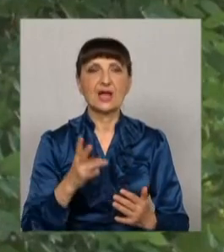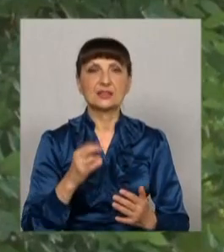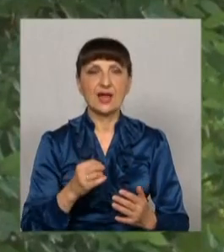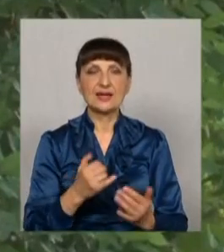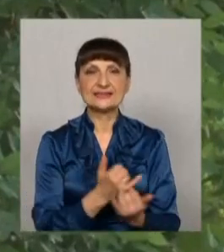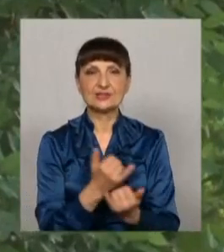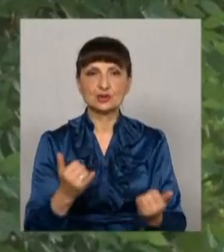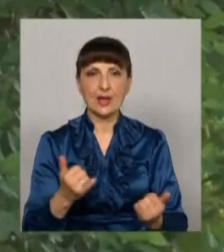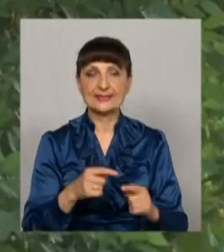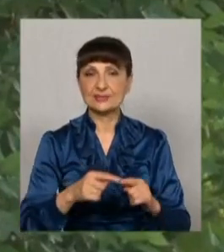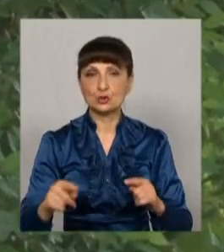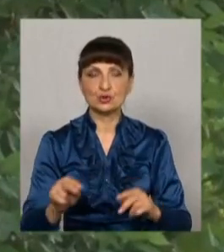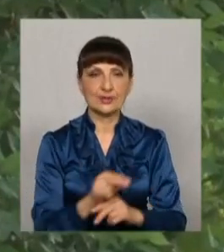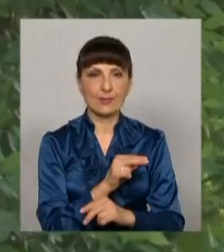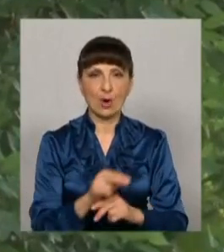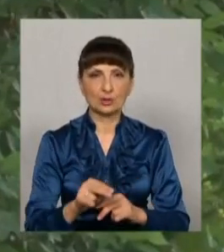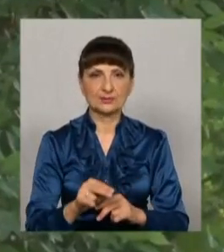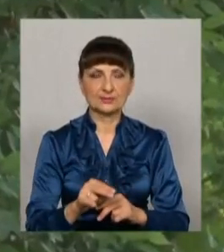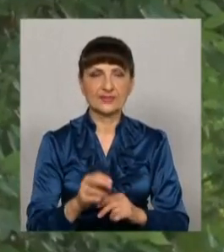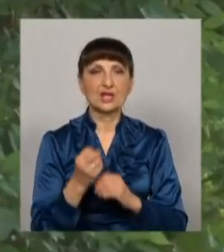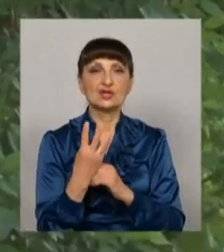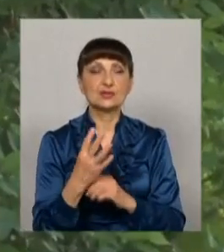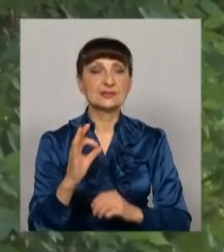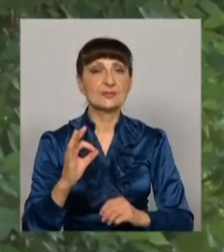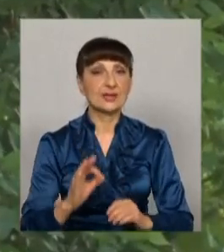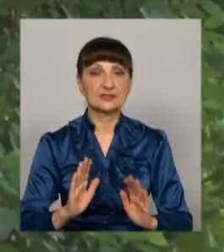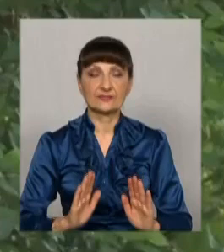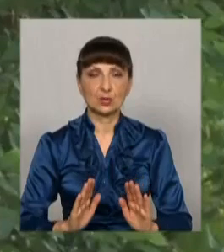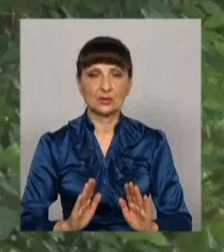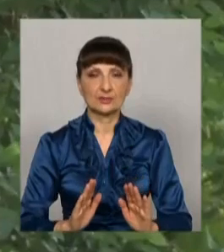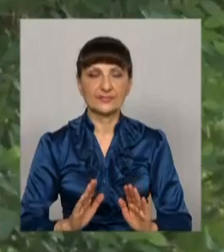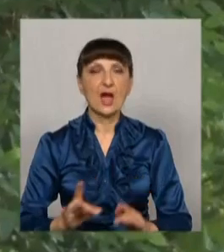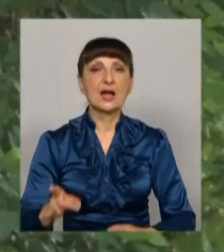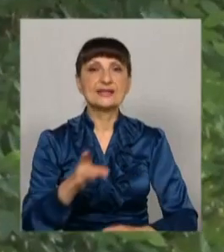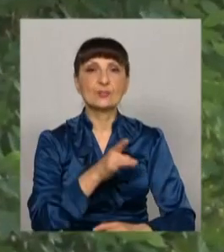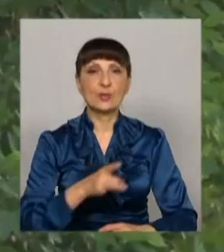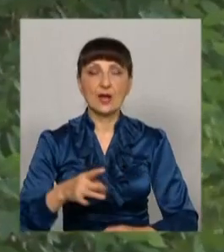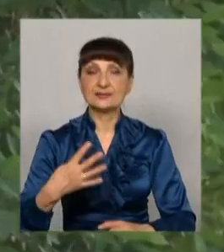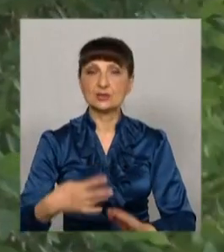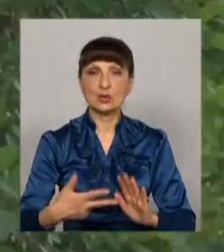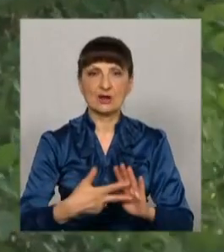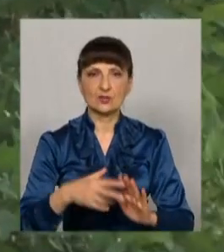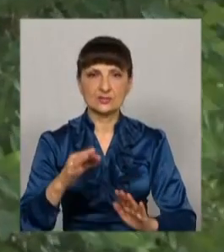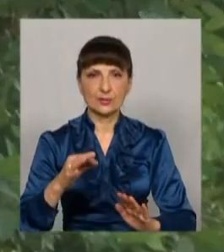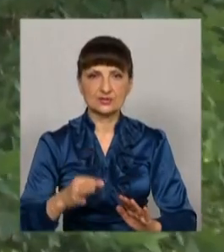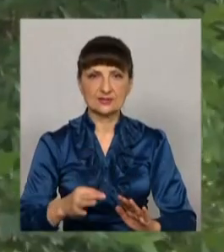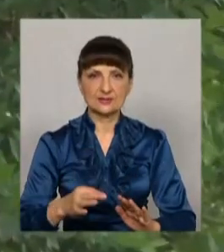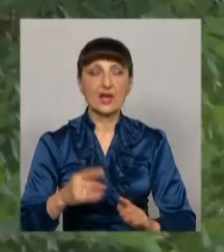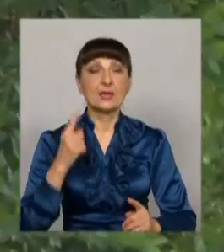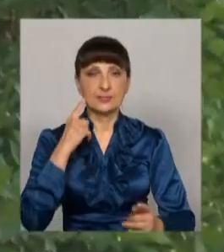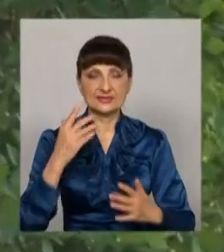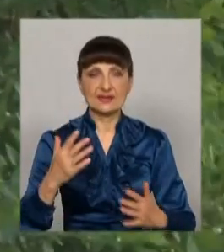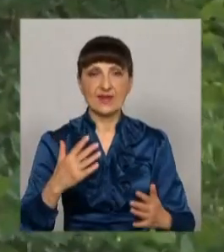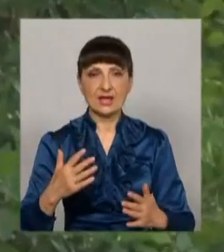содержание текущий ремонт от норматива. 14% всего. На республиканских 48%. И вот